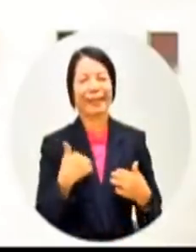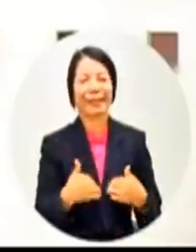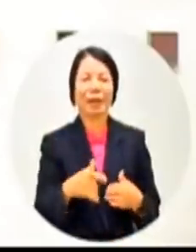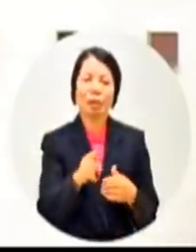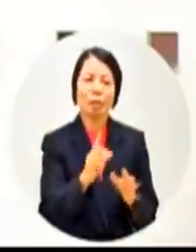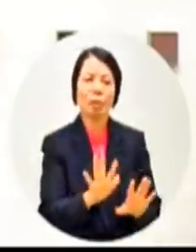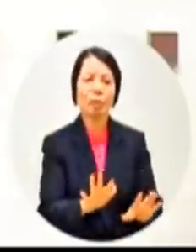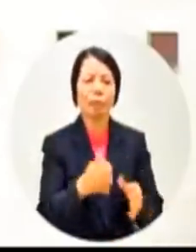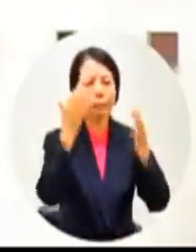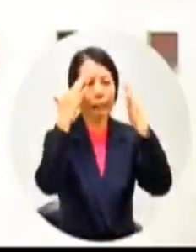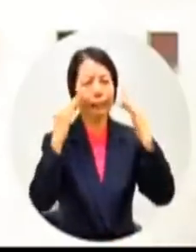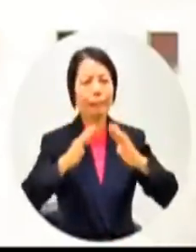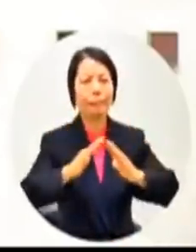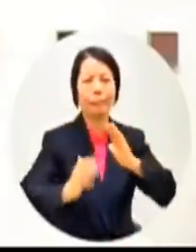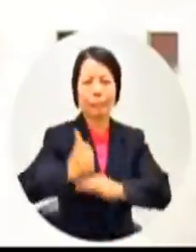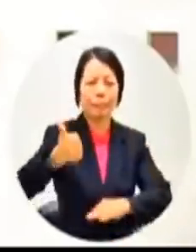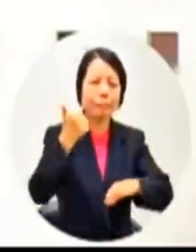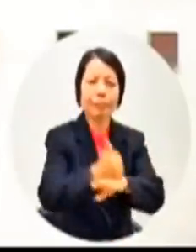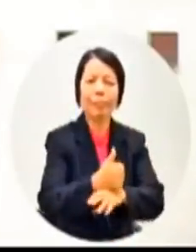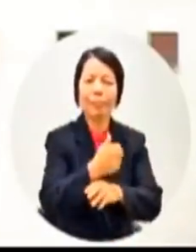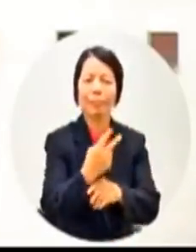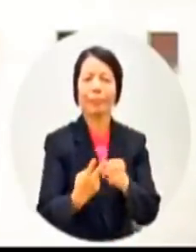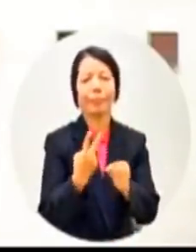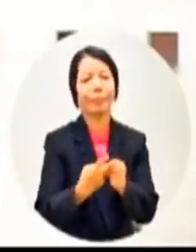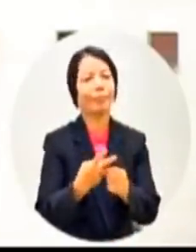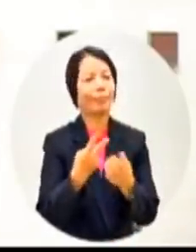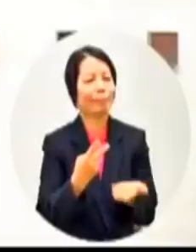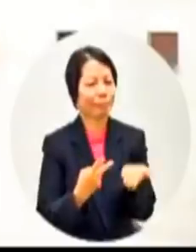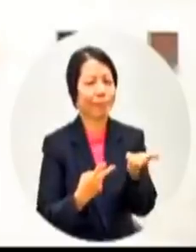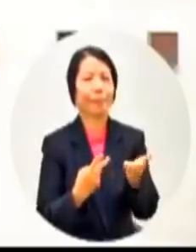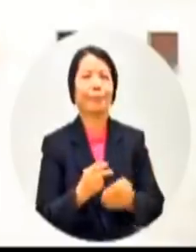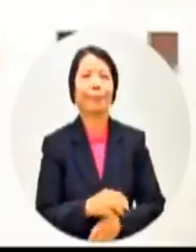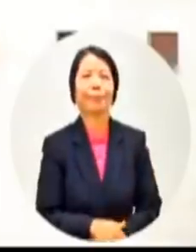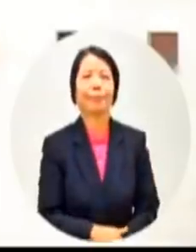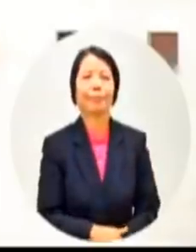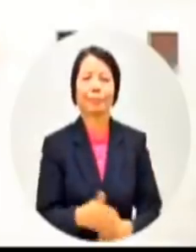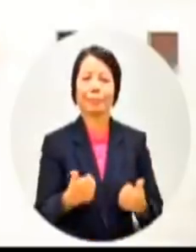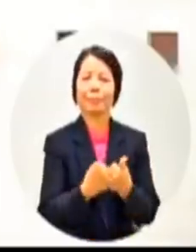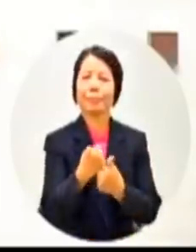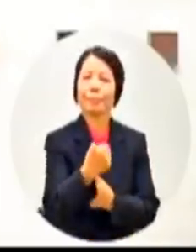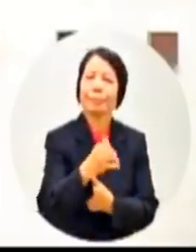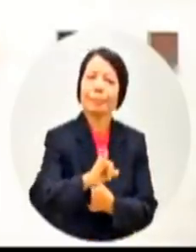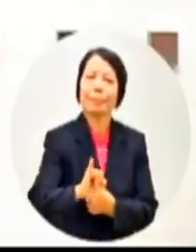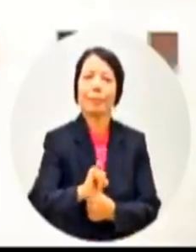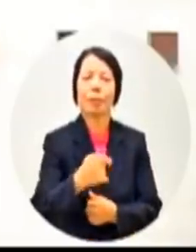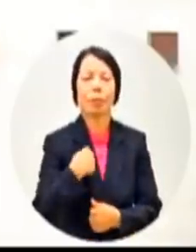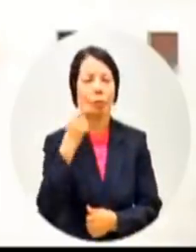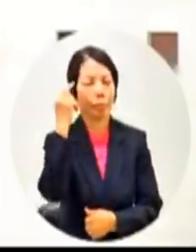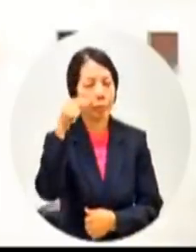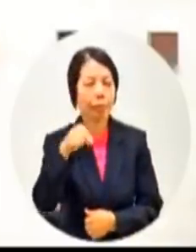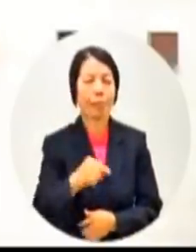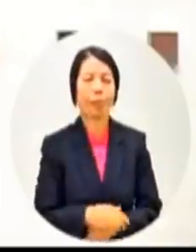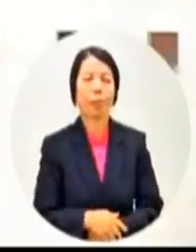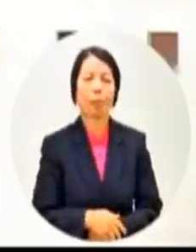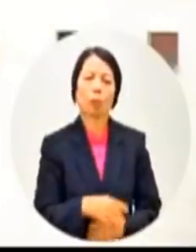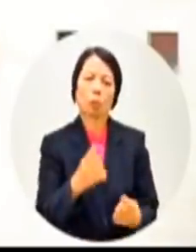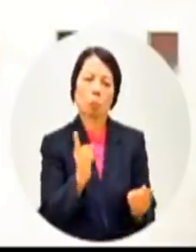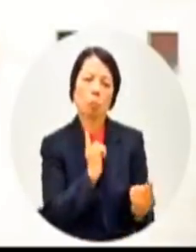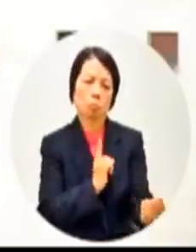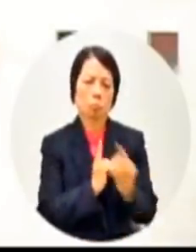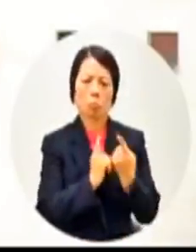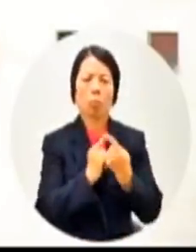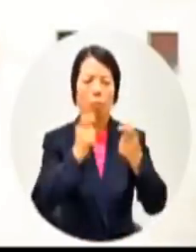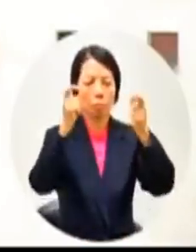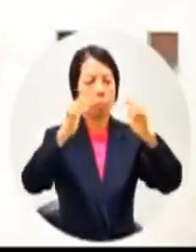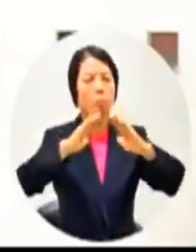位议会女士先生，我觉得大家对我们的期待太高了，好多高雄市民